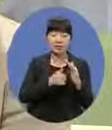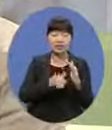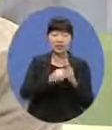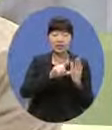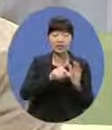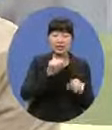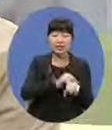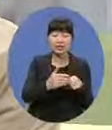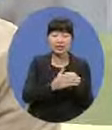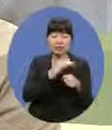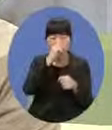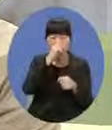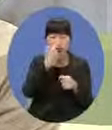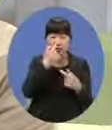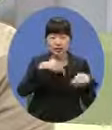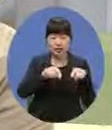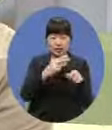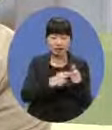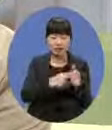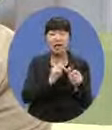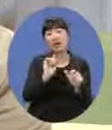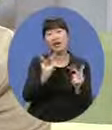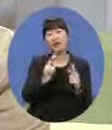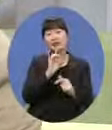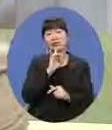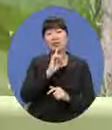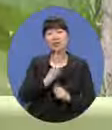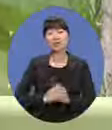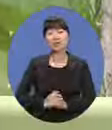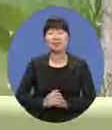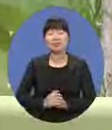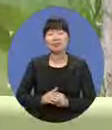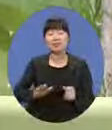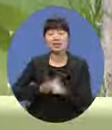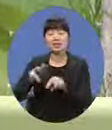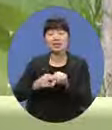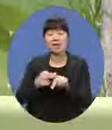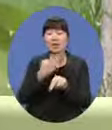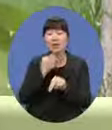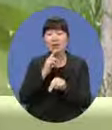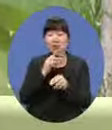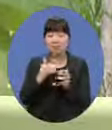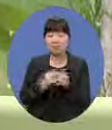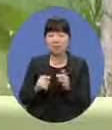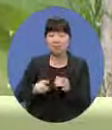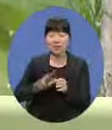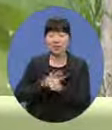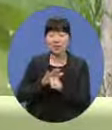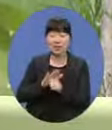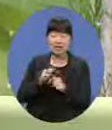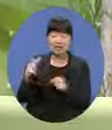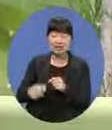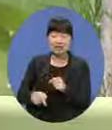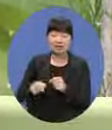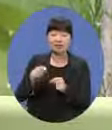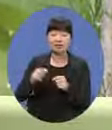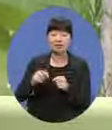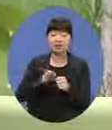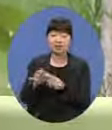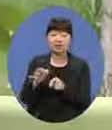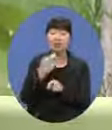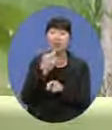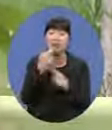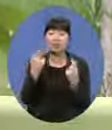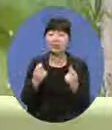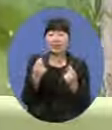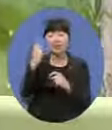좋은 코치가 되는게 아니라는 점 한번 더 생각해 주시면 좋겠습니다네 우리가 뭐 사랑의 매은 없다고 하잖아요 보면 애정어린 잔소리는 없는 거 같다는 생각이 듭니다